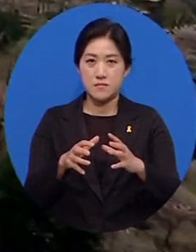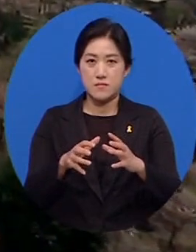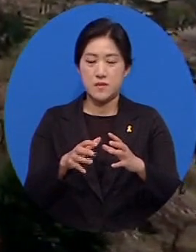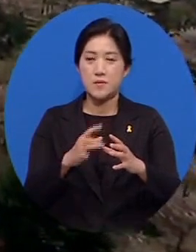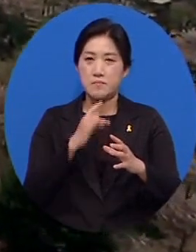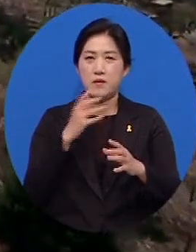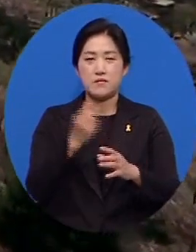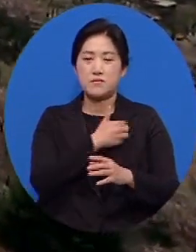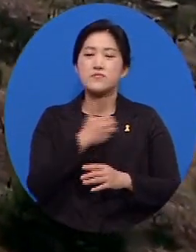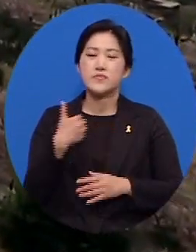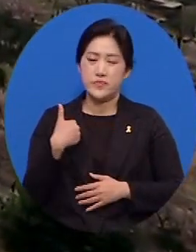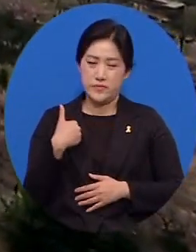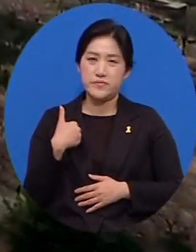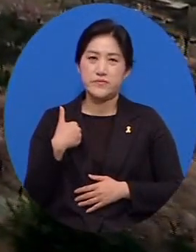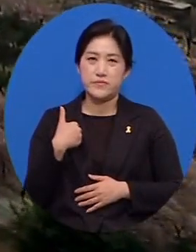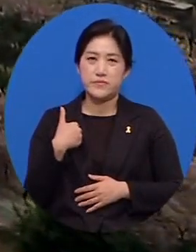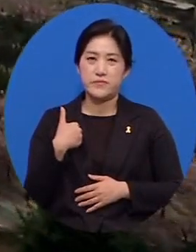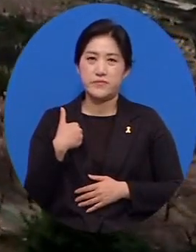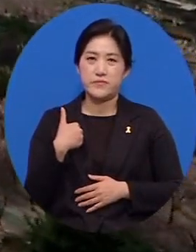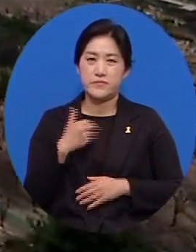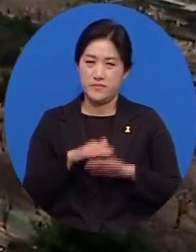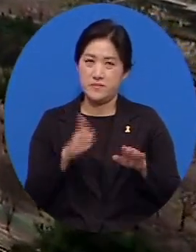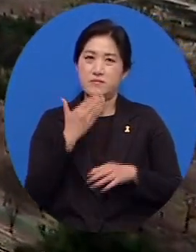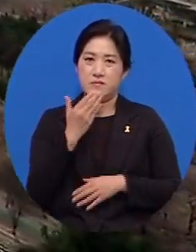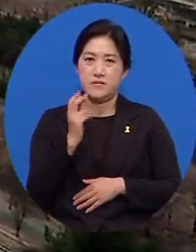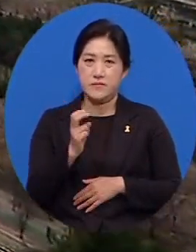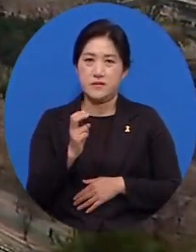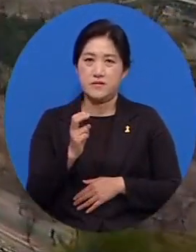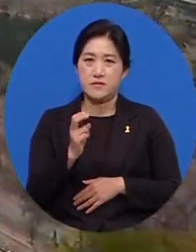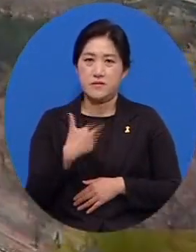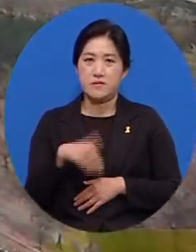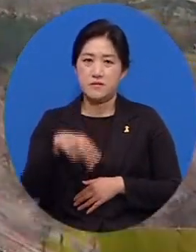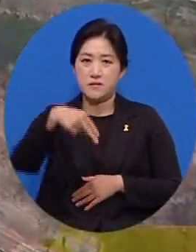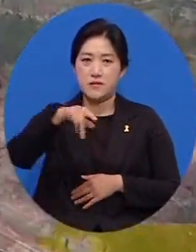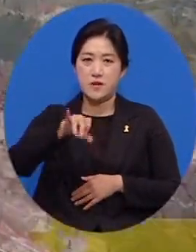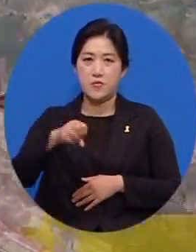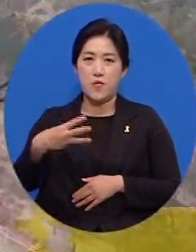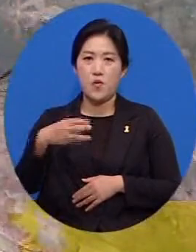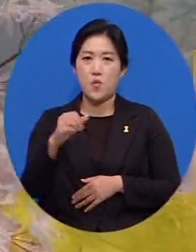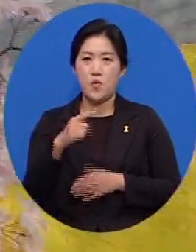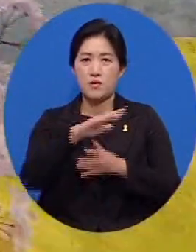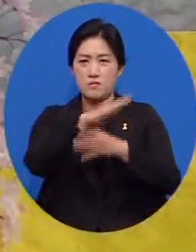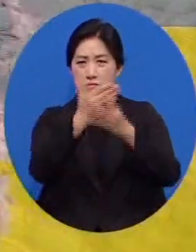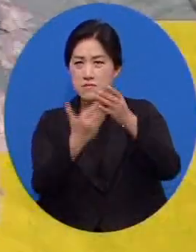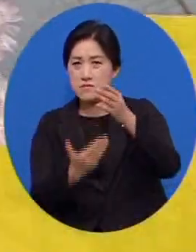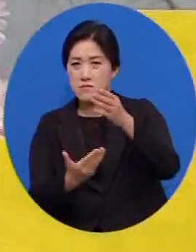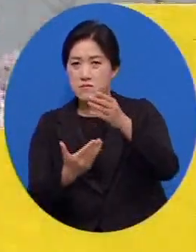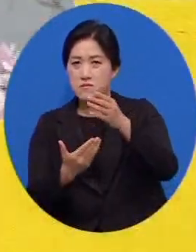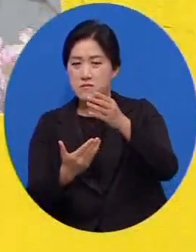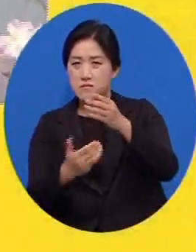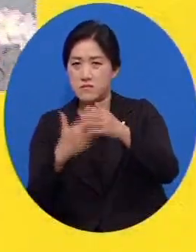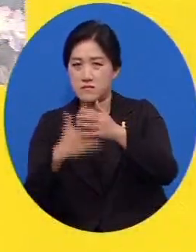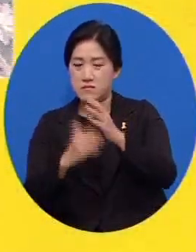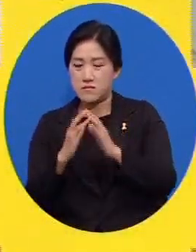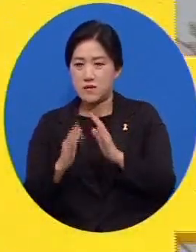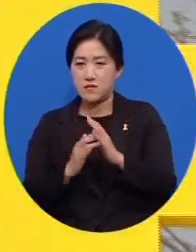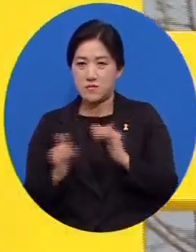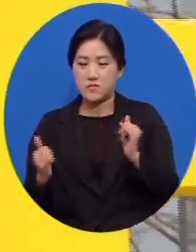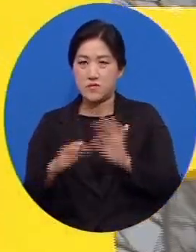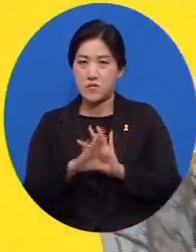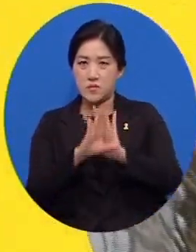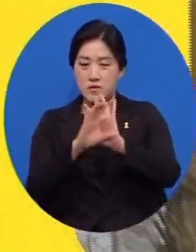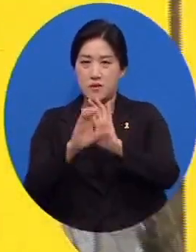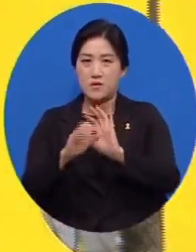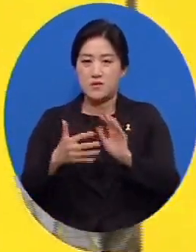하나면 충분했습니다. 저희 세월호 가족들도 코로나19를 이겨내기 위해